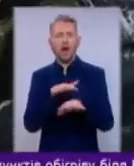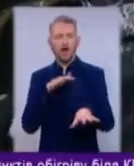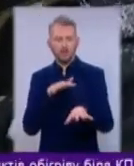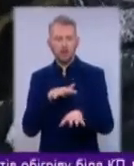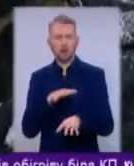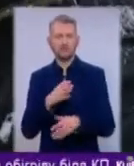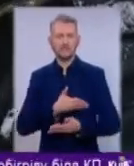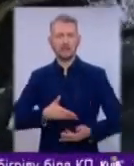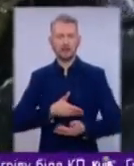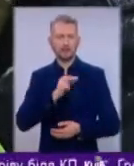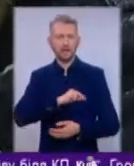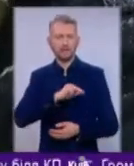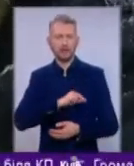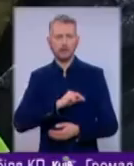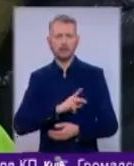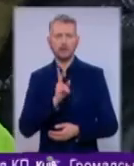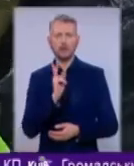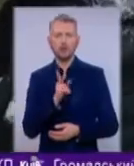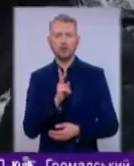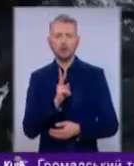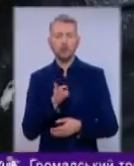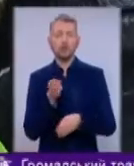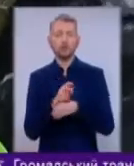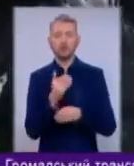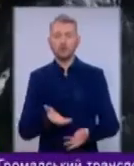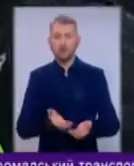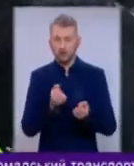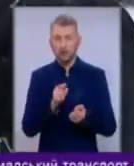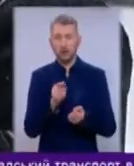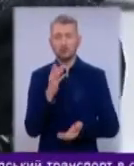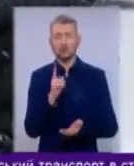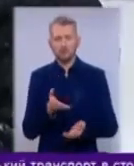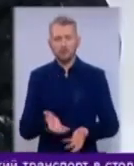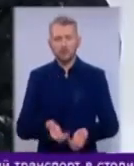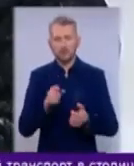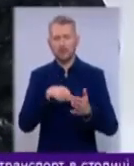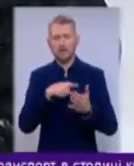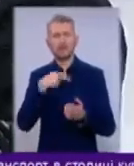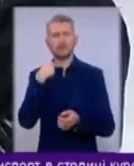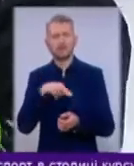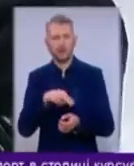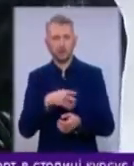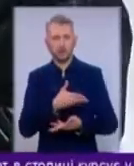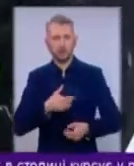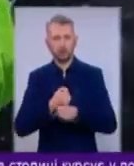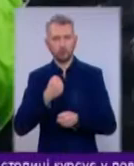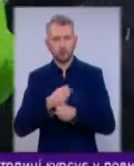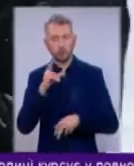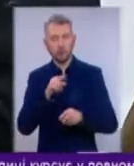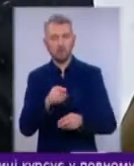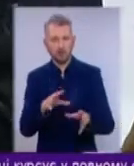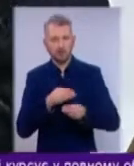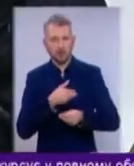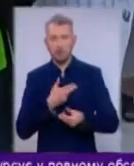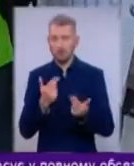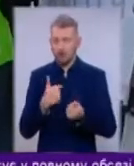які, в принципі, вас підтримують, бо ви підтримуєте декриміналізацію секс-роботи. Я сподіваюся, що ви з нами. Так, я з вами,